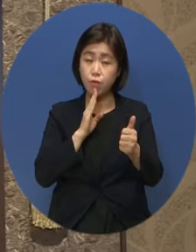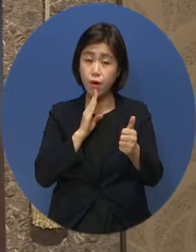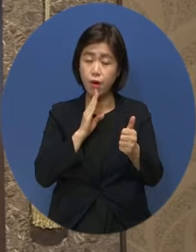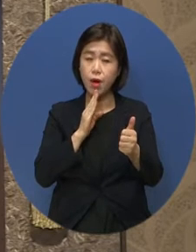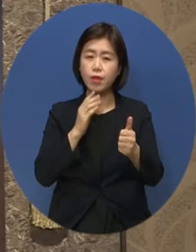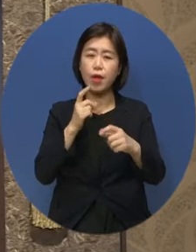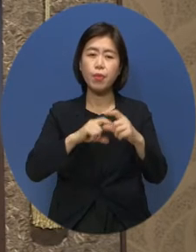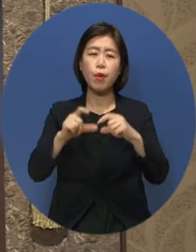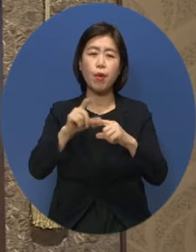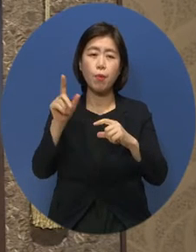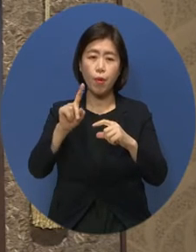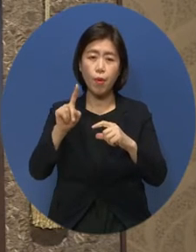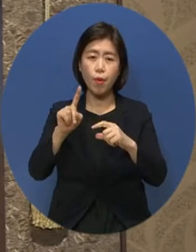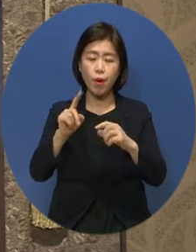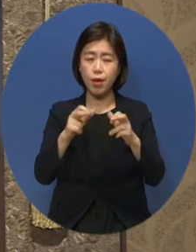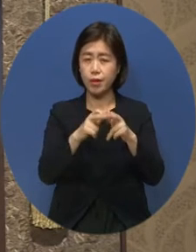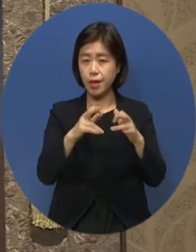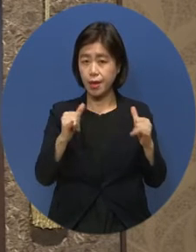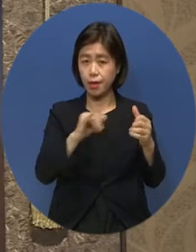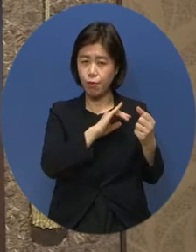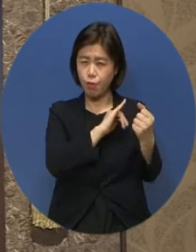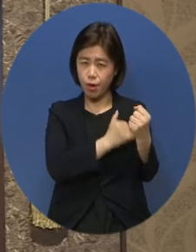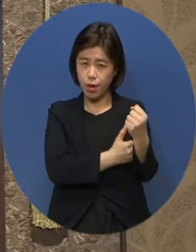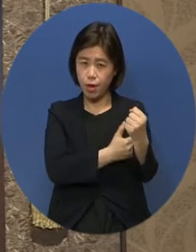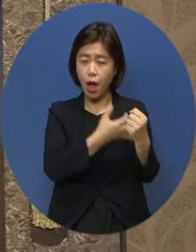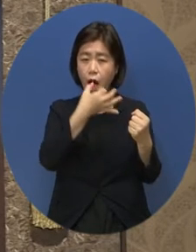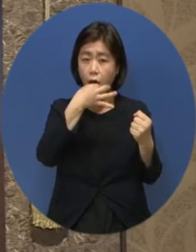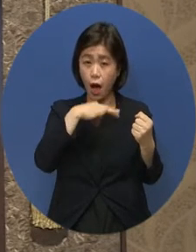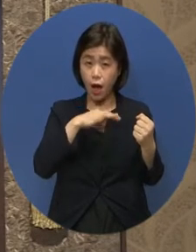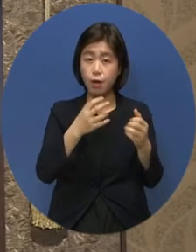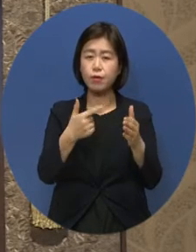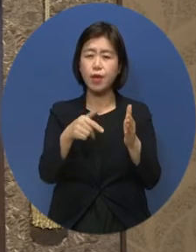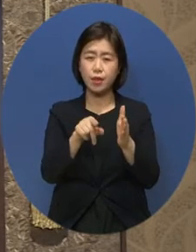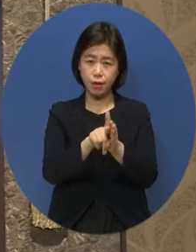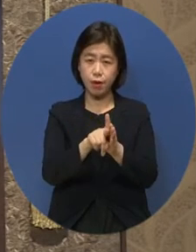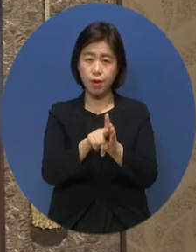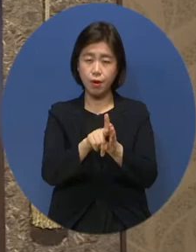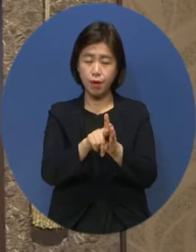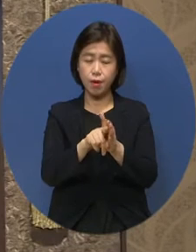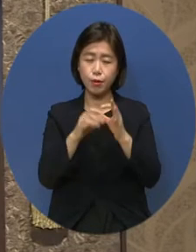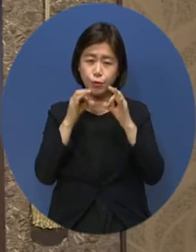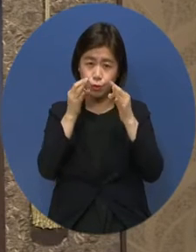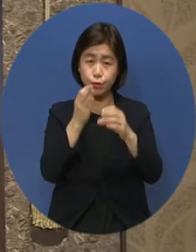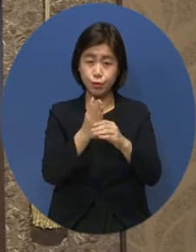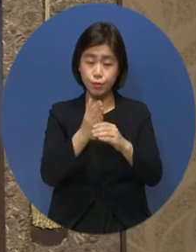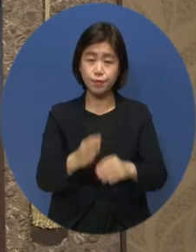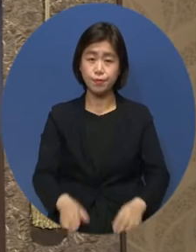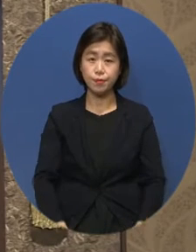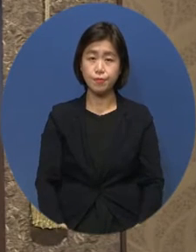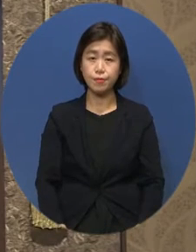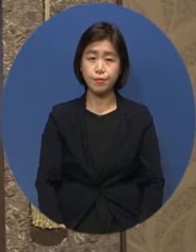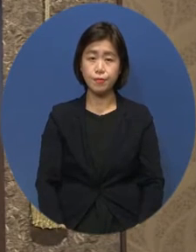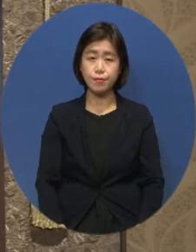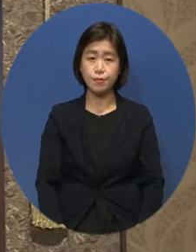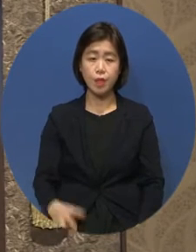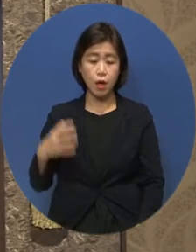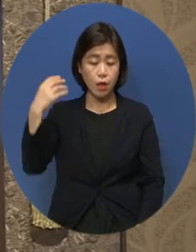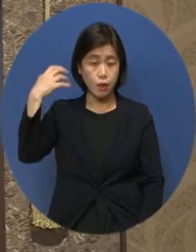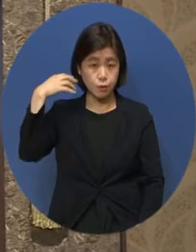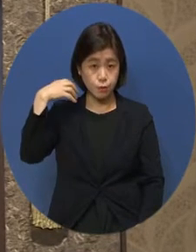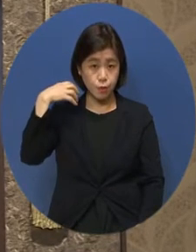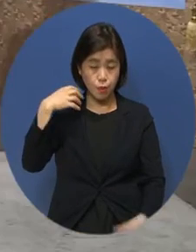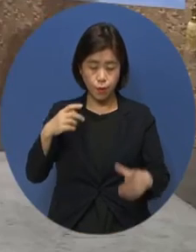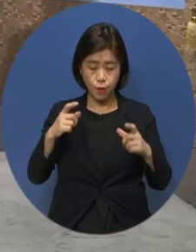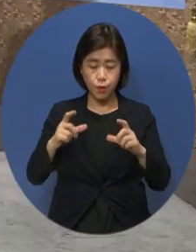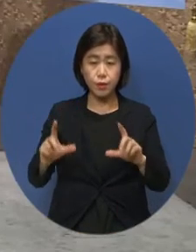인권이 인권의 가치가 중요한 시대 이지 않습니까 그렇죠 그래서 우리 영등포 지역에 있는 시민들로 구성된